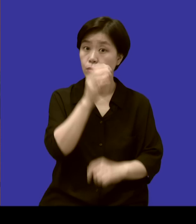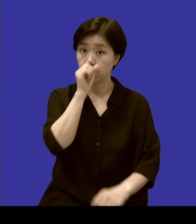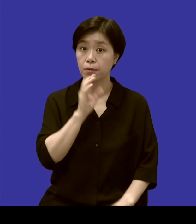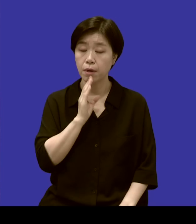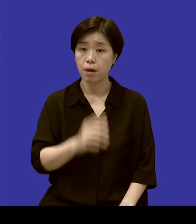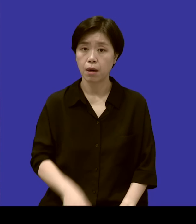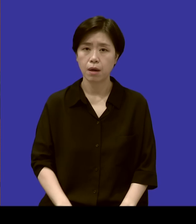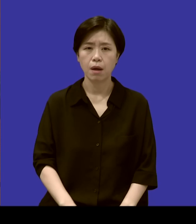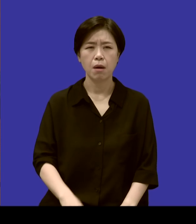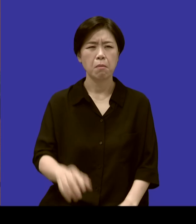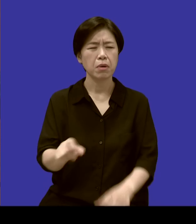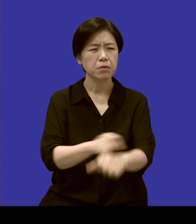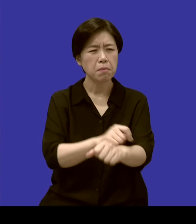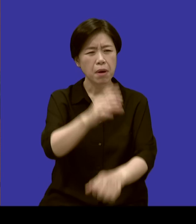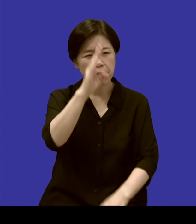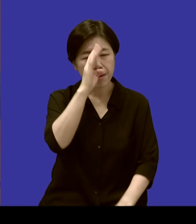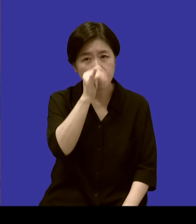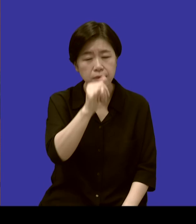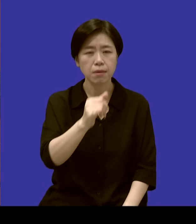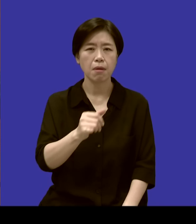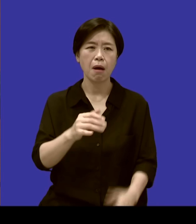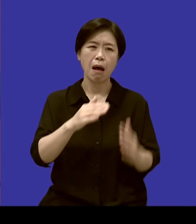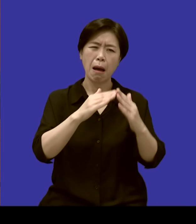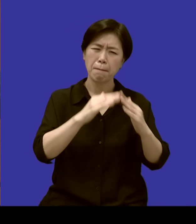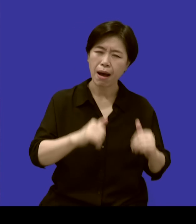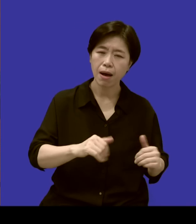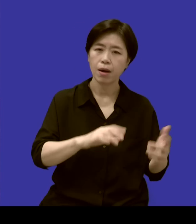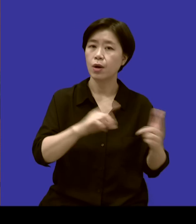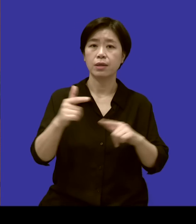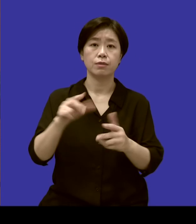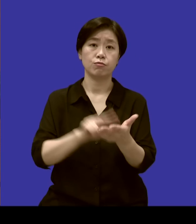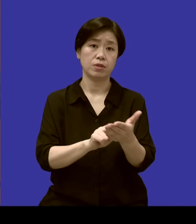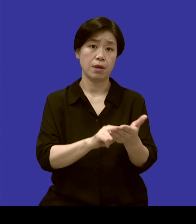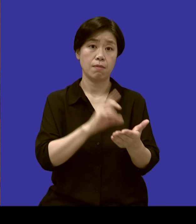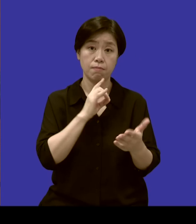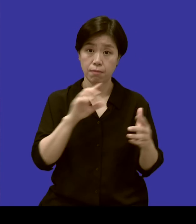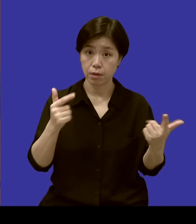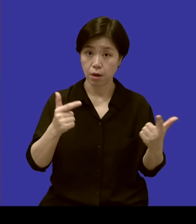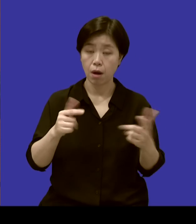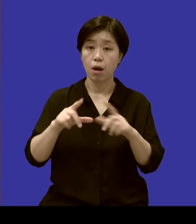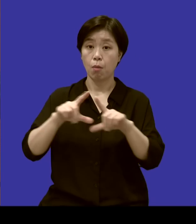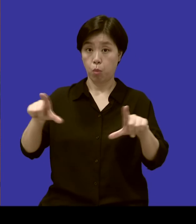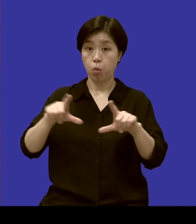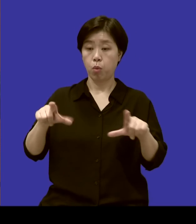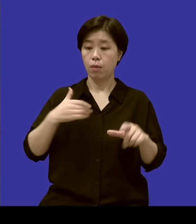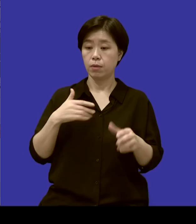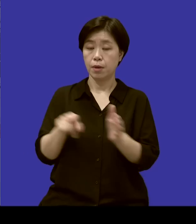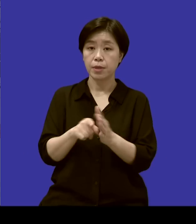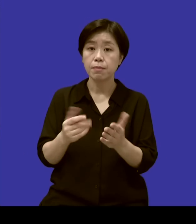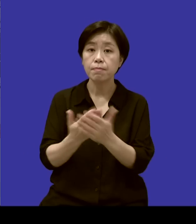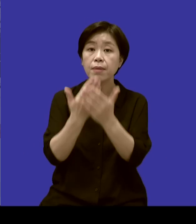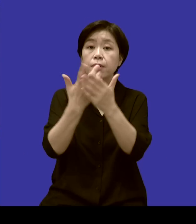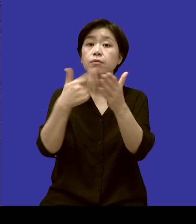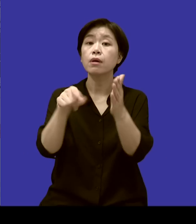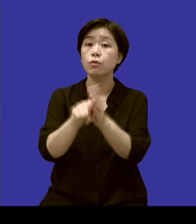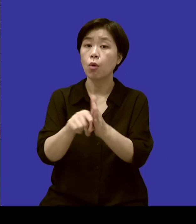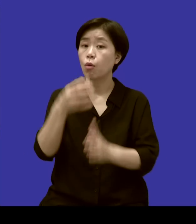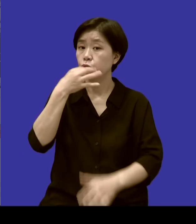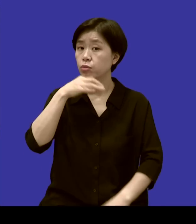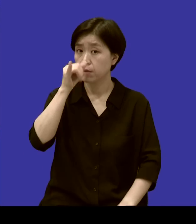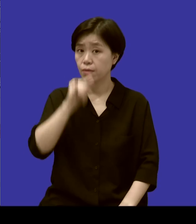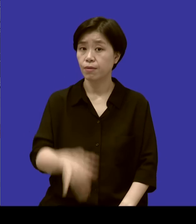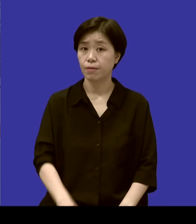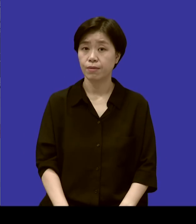처한 사람들뿐만 아니라 내가 신앙에 대한 갈증이 있고 하나님을 더 알고 싶은 마음이 있다면 이렇게 1:1 양육이 좀 필요하다고 보거든요. 뭐 떠나지 않아도